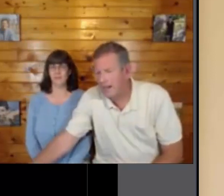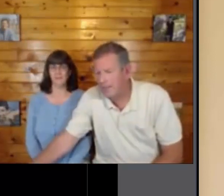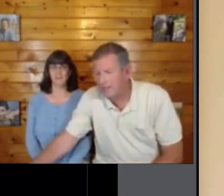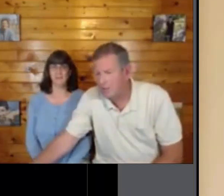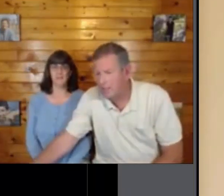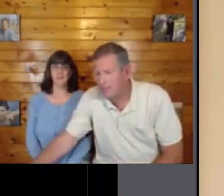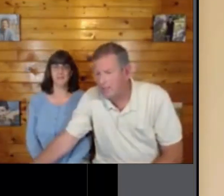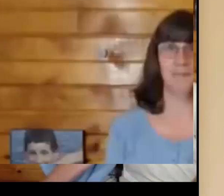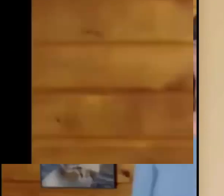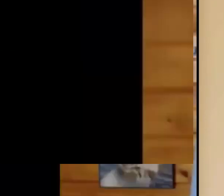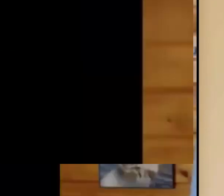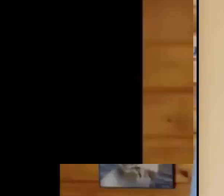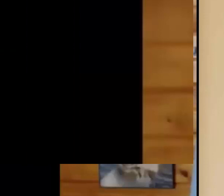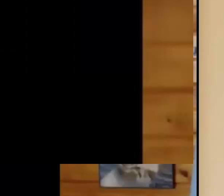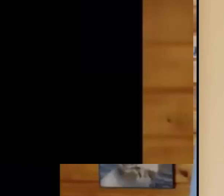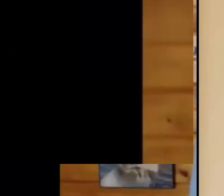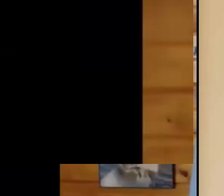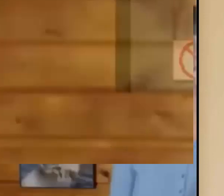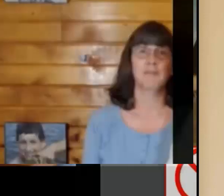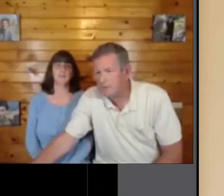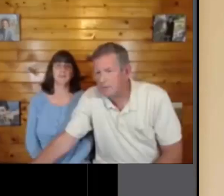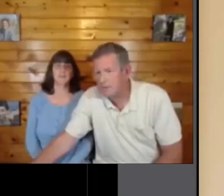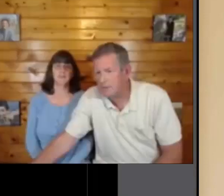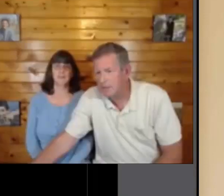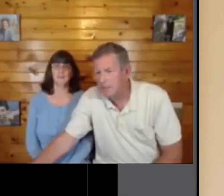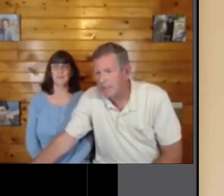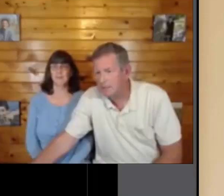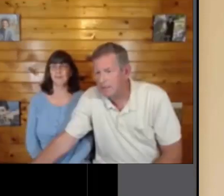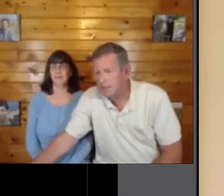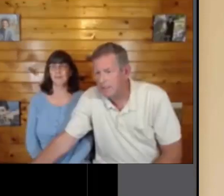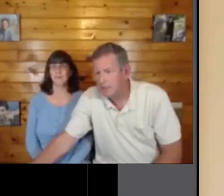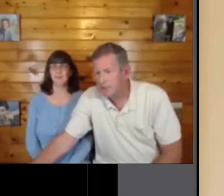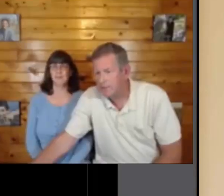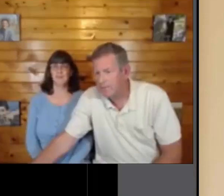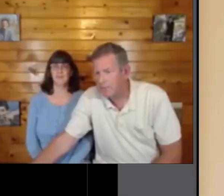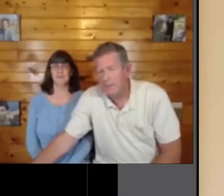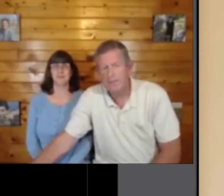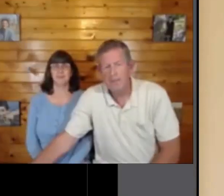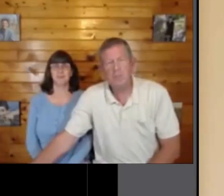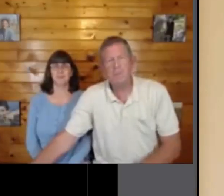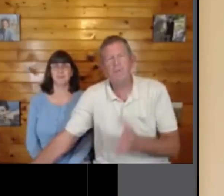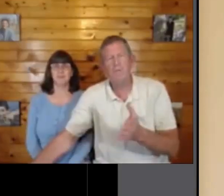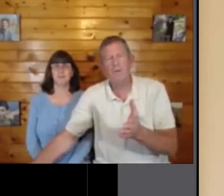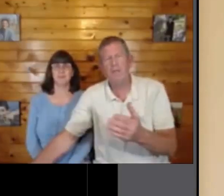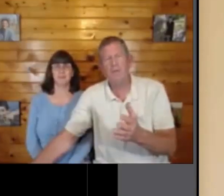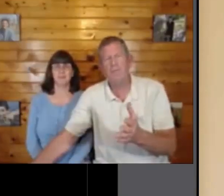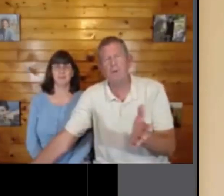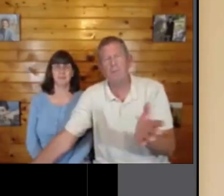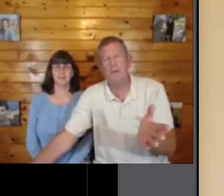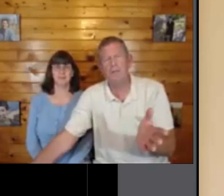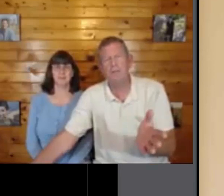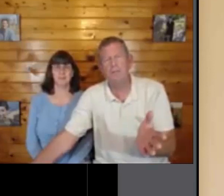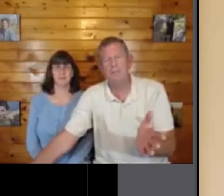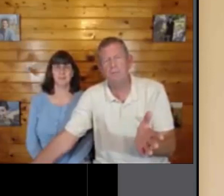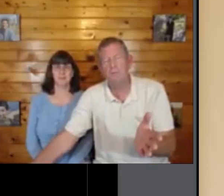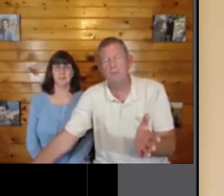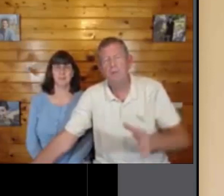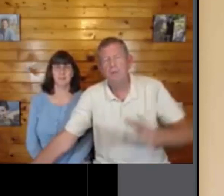n'est pas partagé comme il le faut. Maintenant, je pense que si. Attendez, je vérifie. Oui, j'espère que vous voyez le